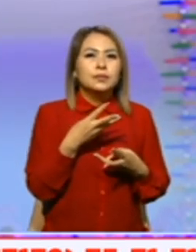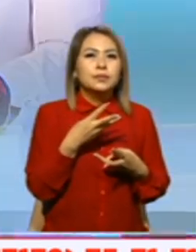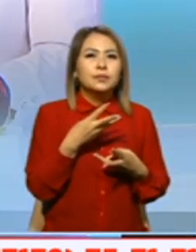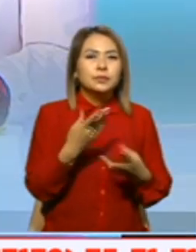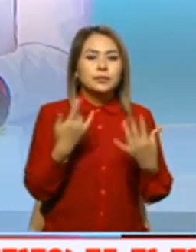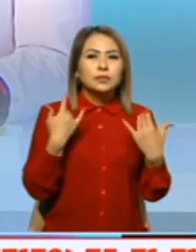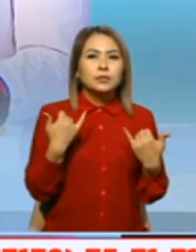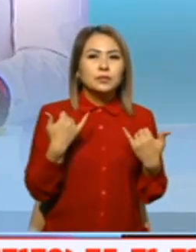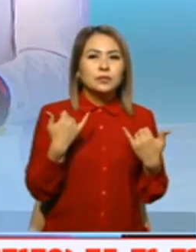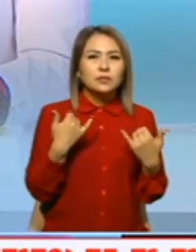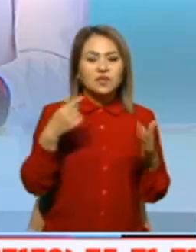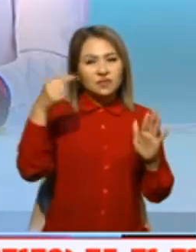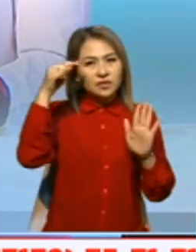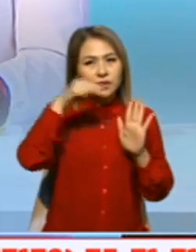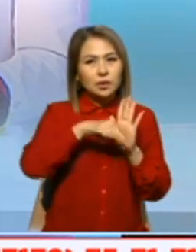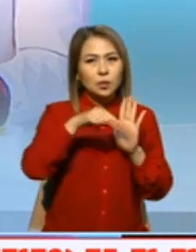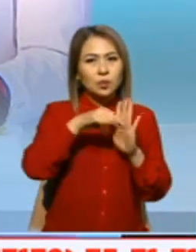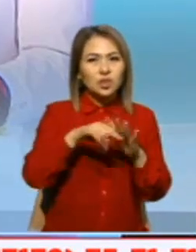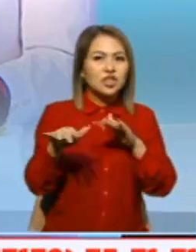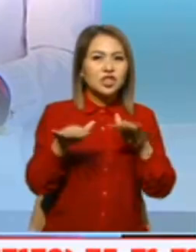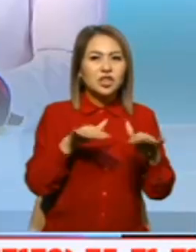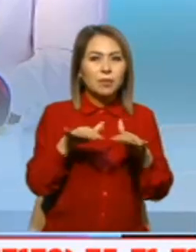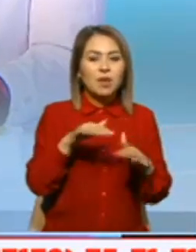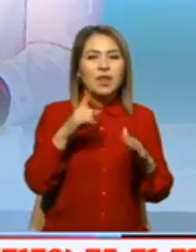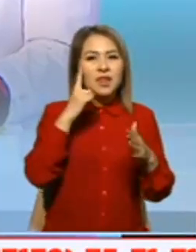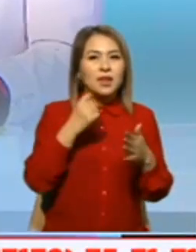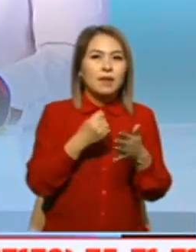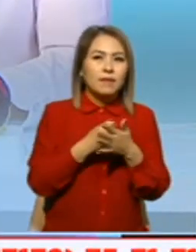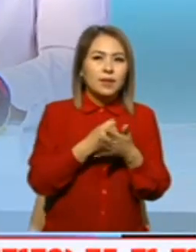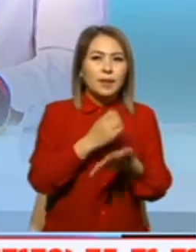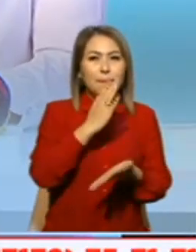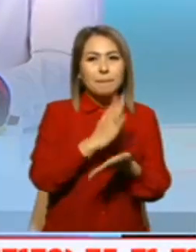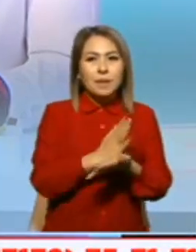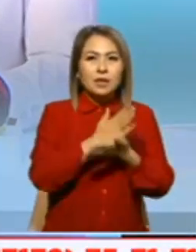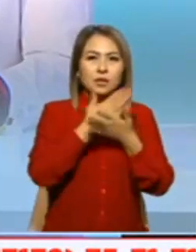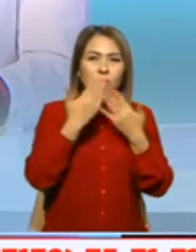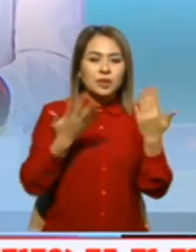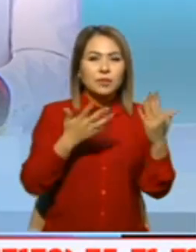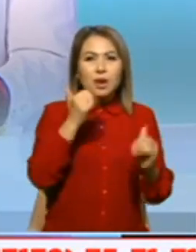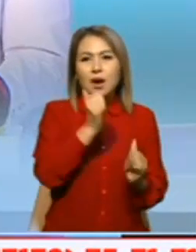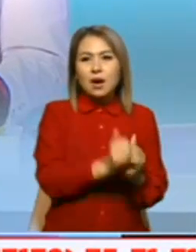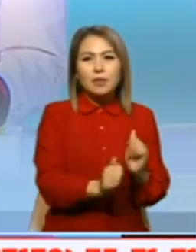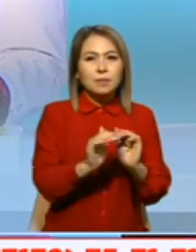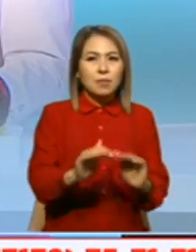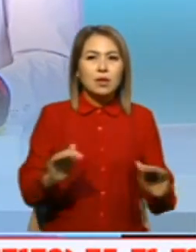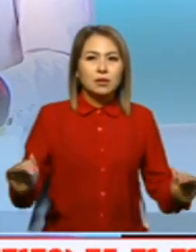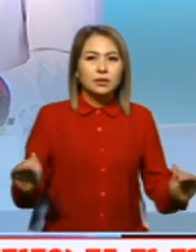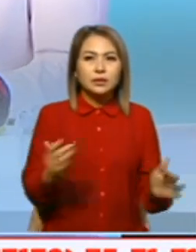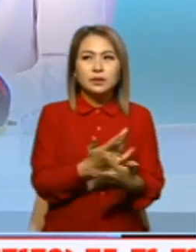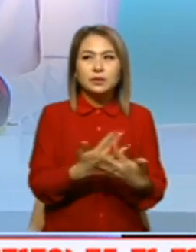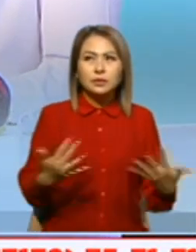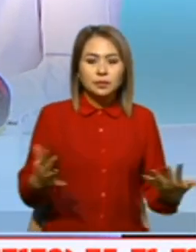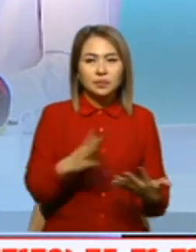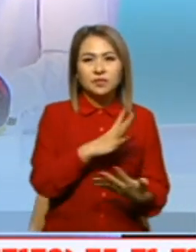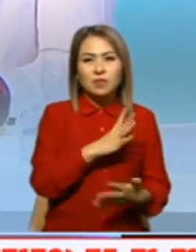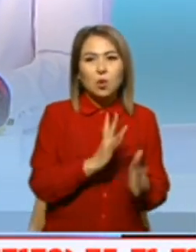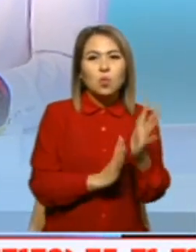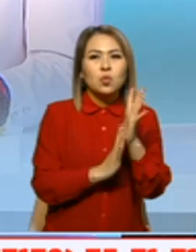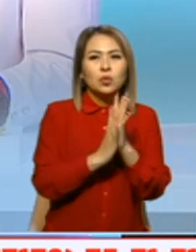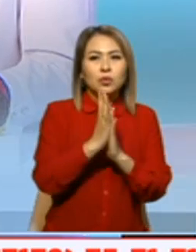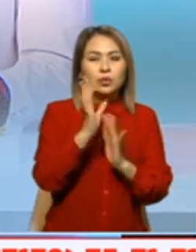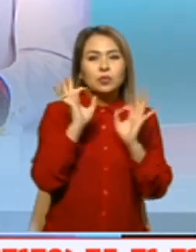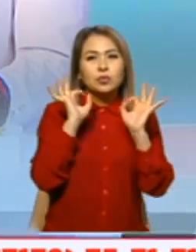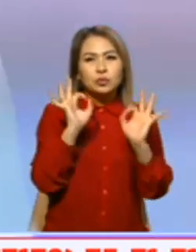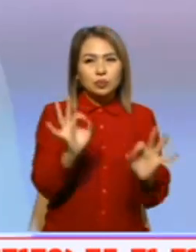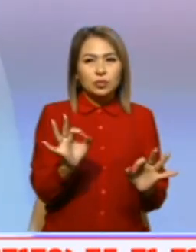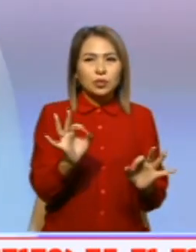қазіргі таңда внутричерепное давление деп бәрілі айтады да, бар жоқ болмаса әр балаға. Енді ол да, оны да өте орынды